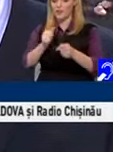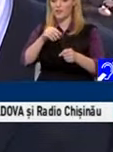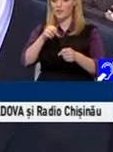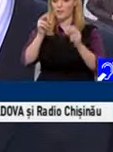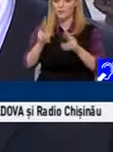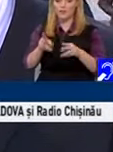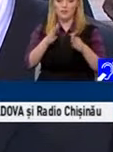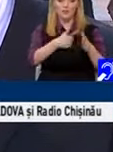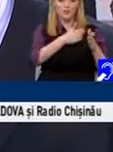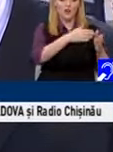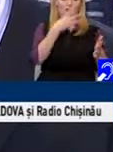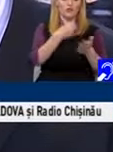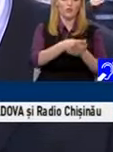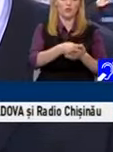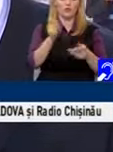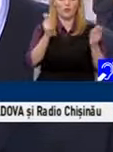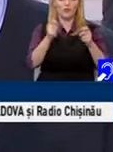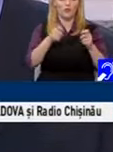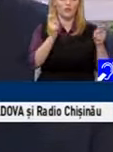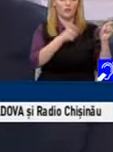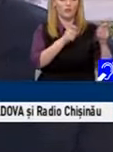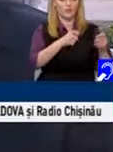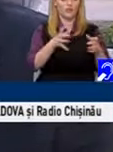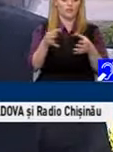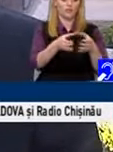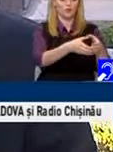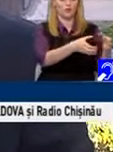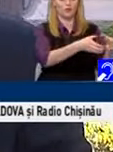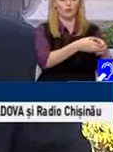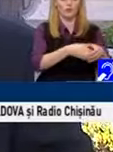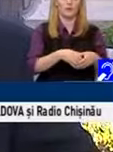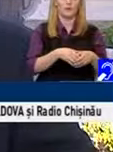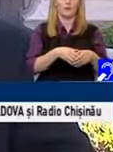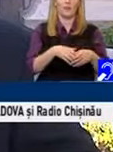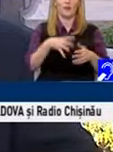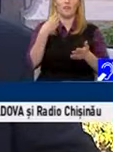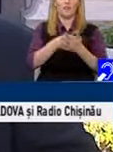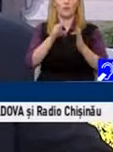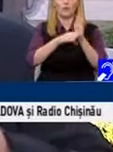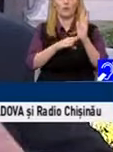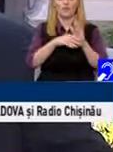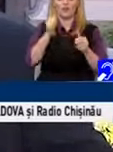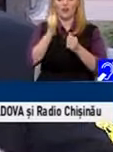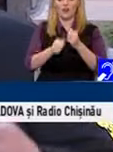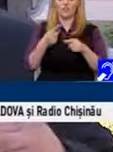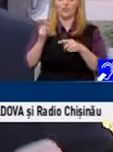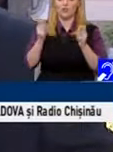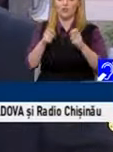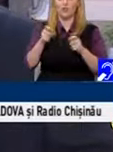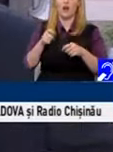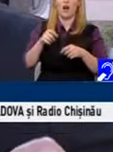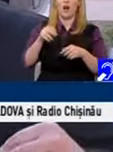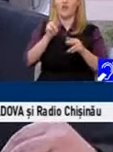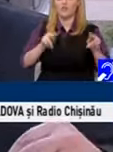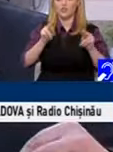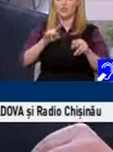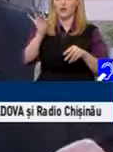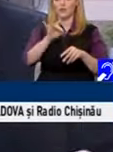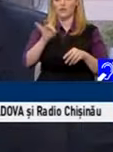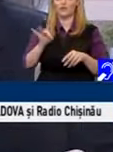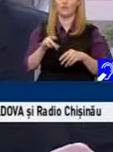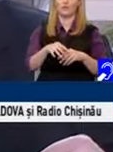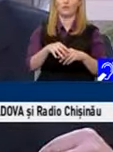niște cerințe, care propuneau niște programe. Și vreau să spun că în toate congresele principale, a învățătorilor, a preoților,